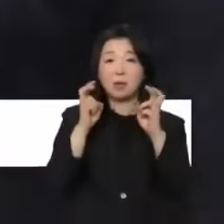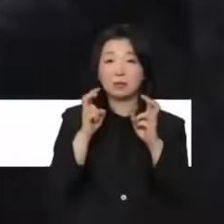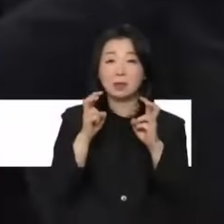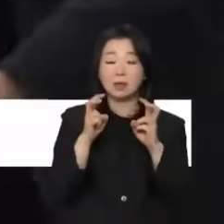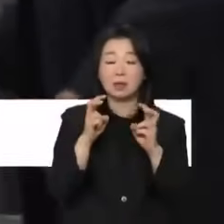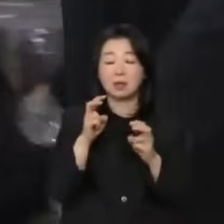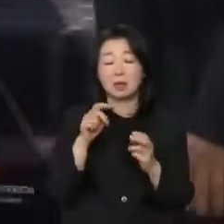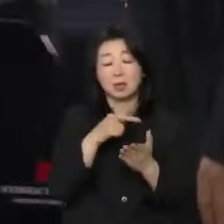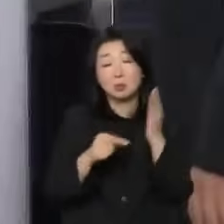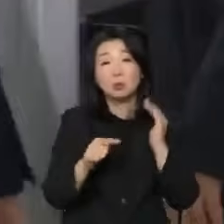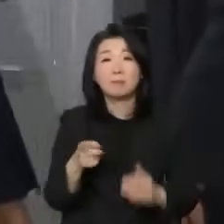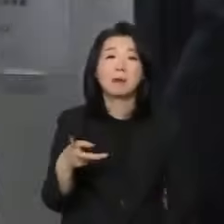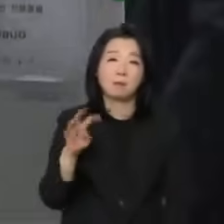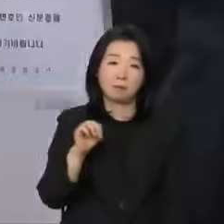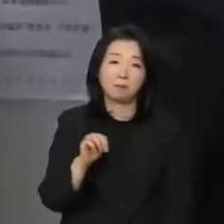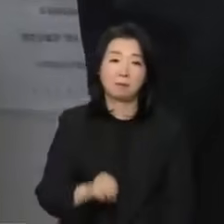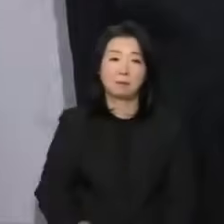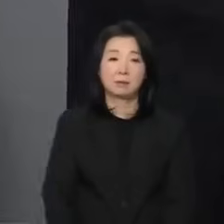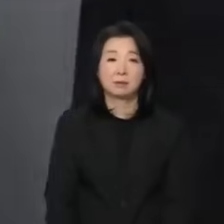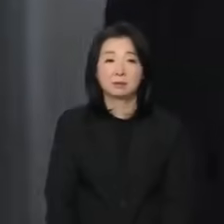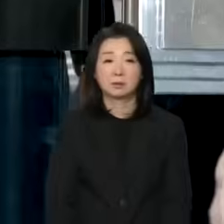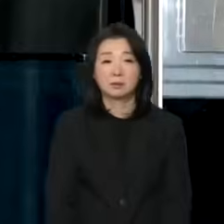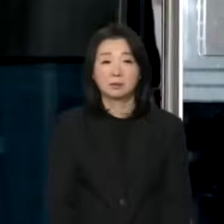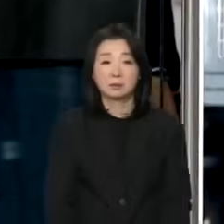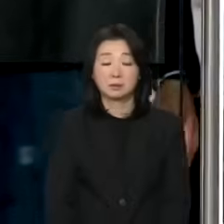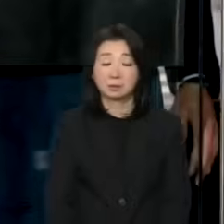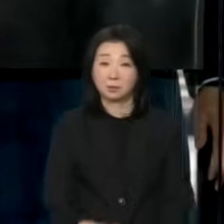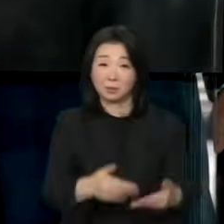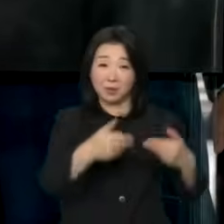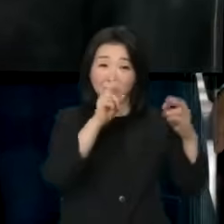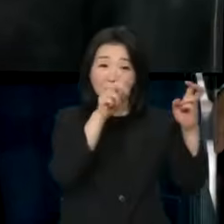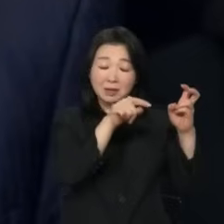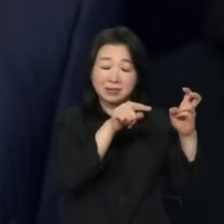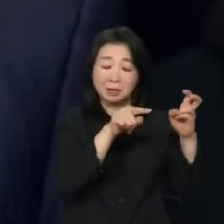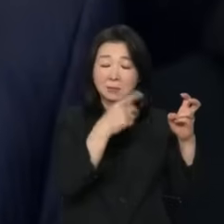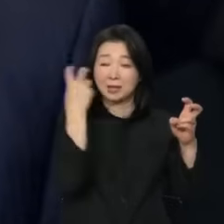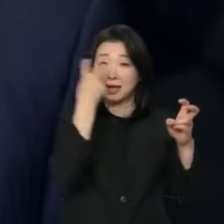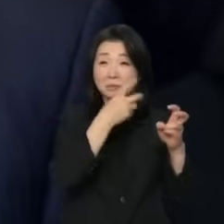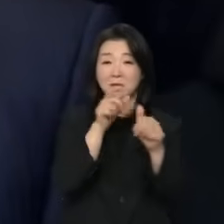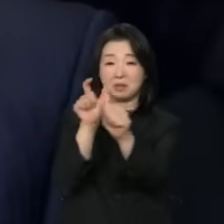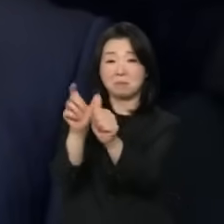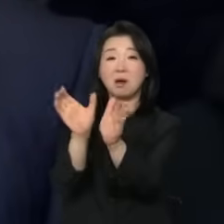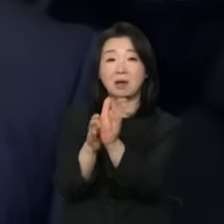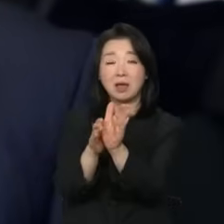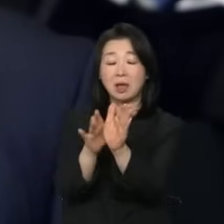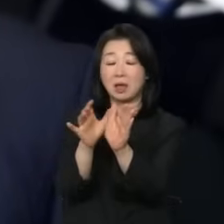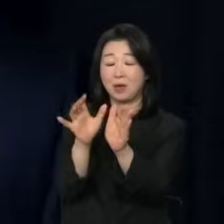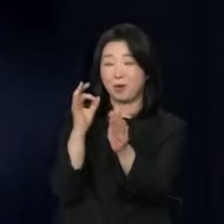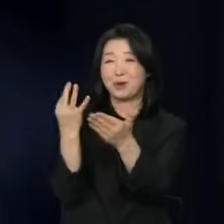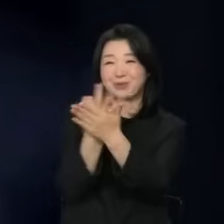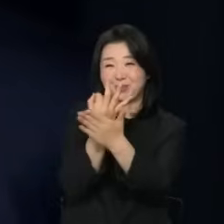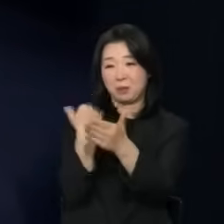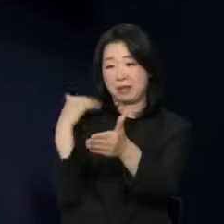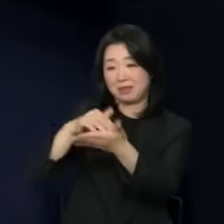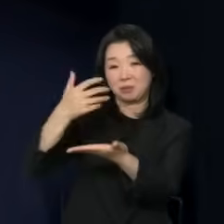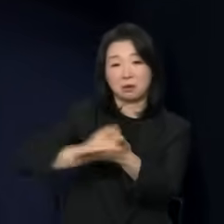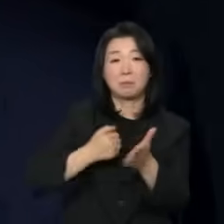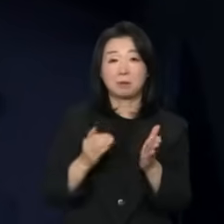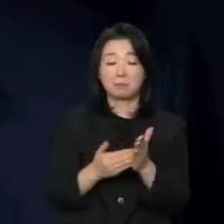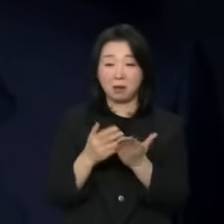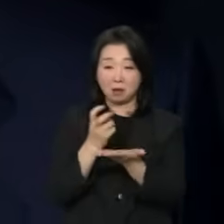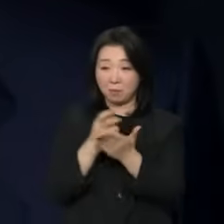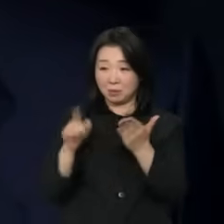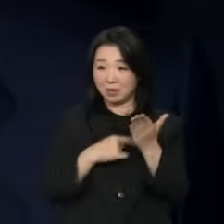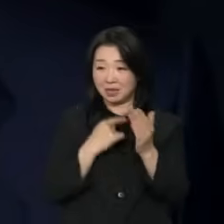끼친 혐의를 받고 있습니다. 또 납품업체 대표를 회사 감사로 임명해 급여를 되돌려받거나 법인카드를